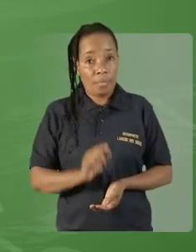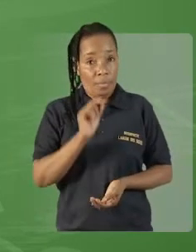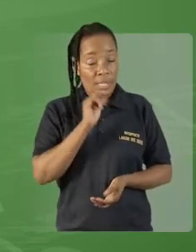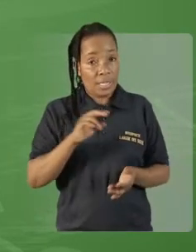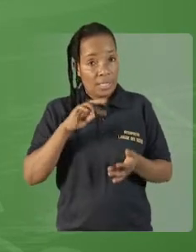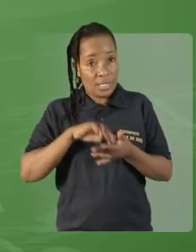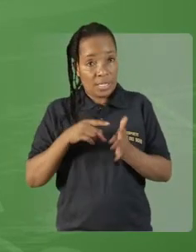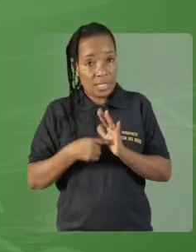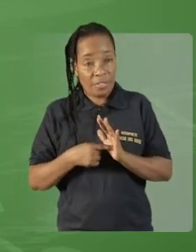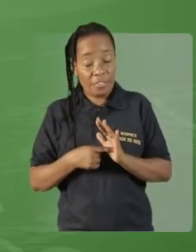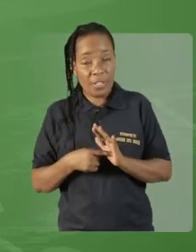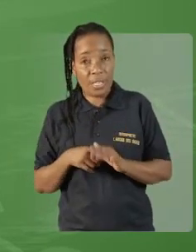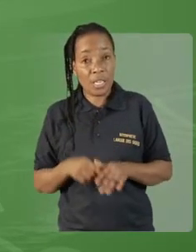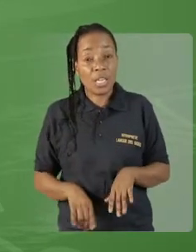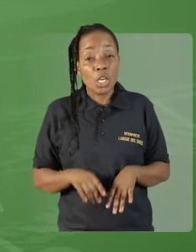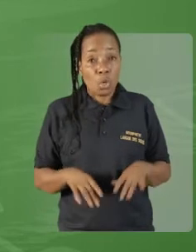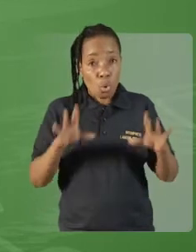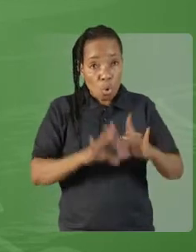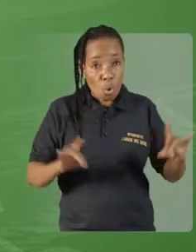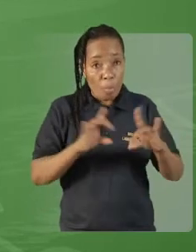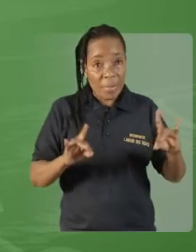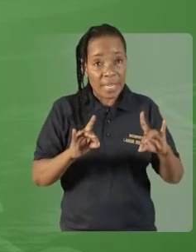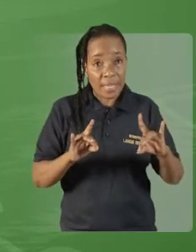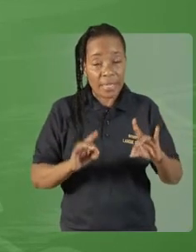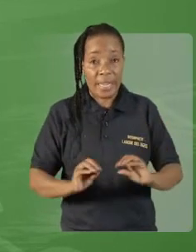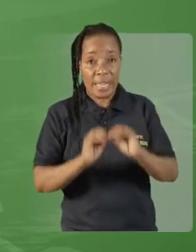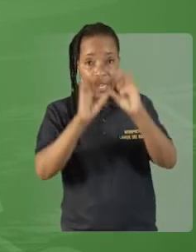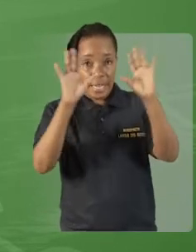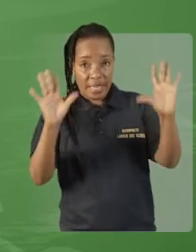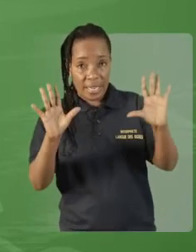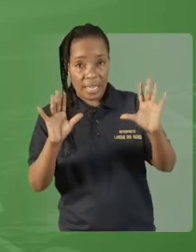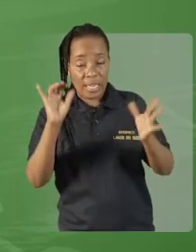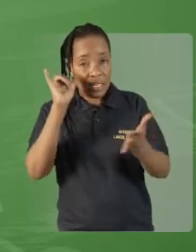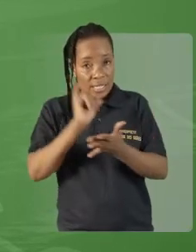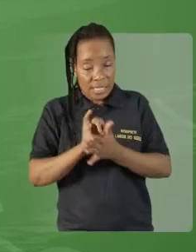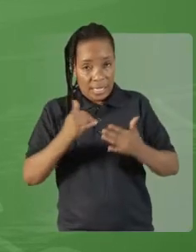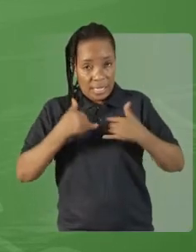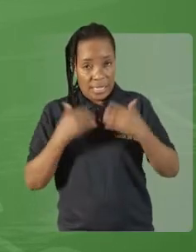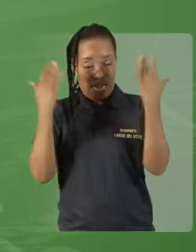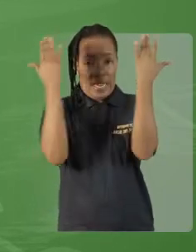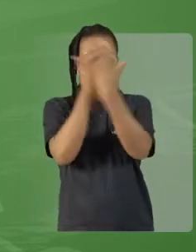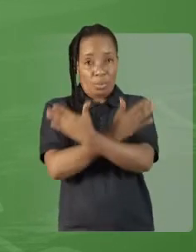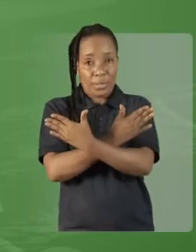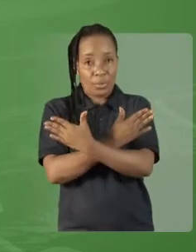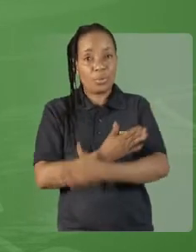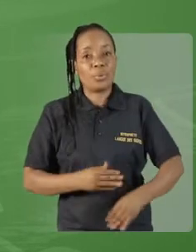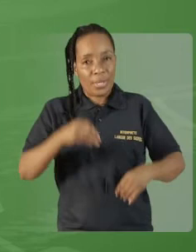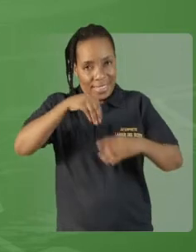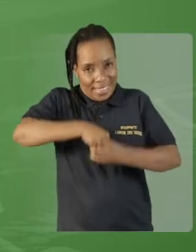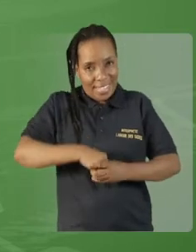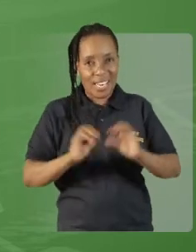mythe était donc ce que les Lumières laissent de ténébreux ou d'obscur dans leur